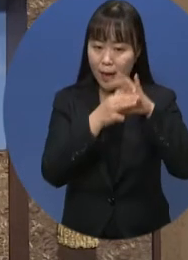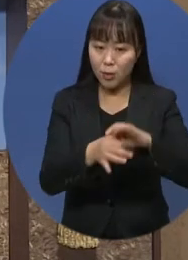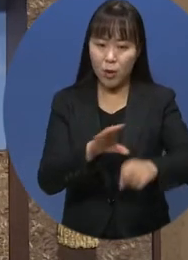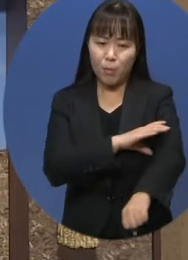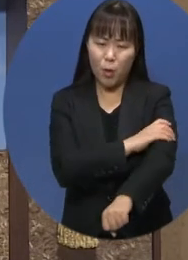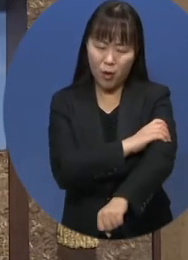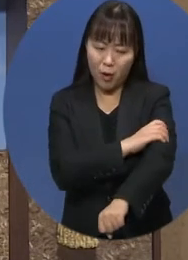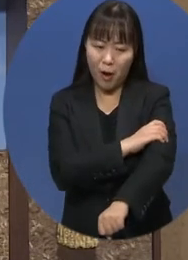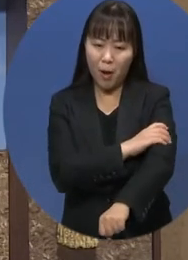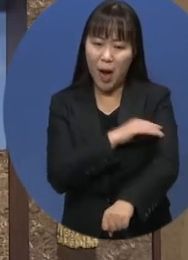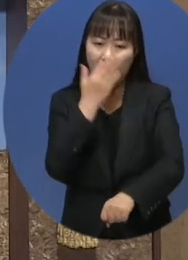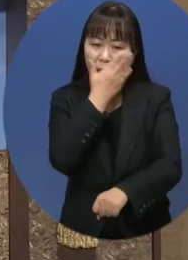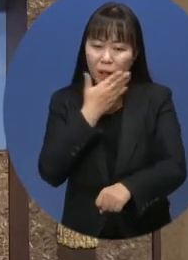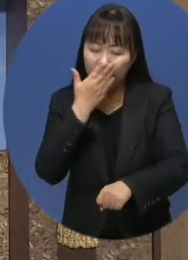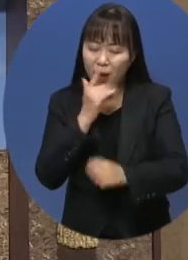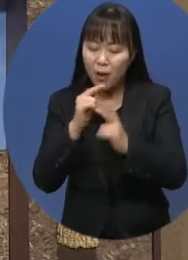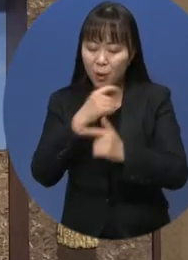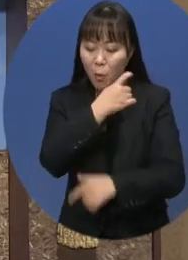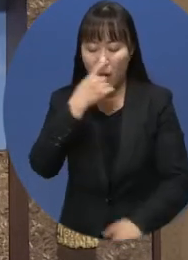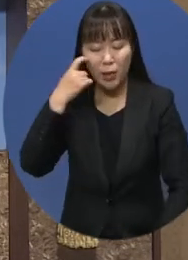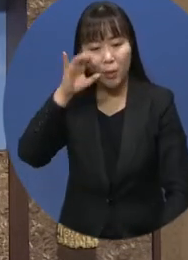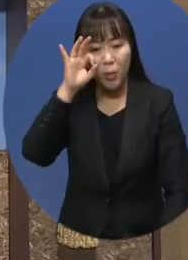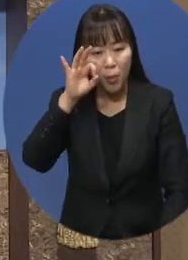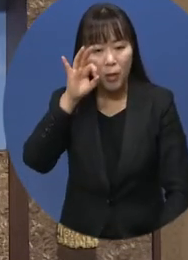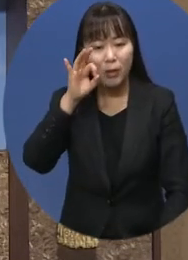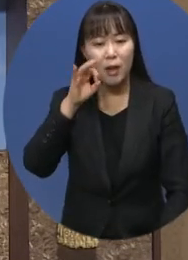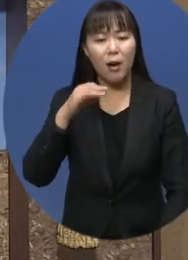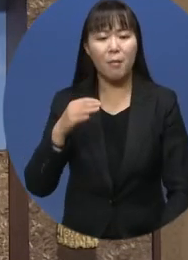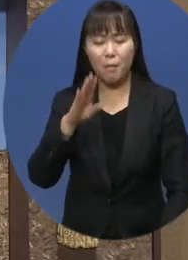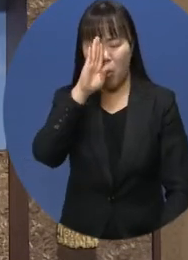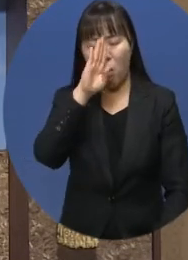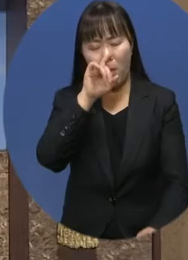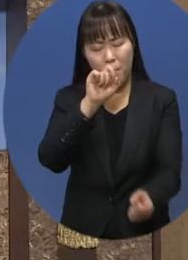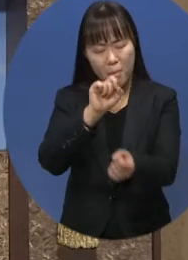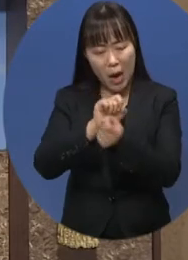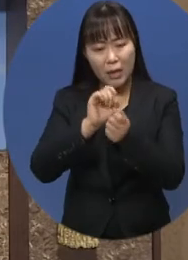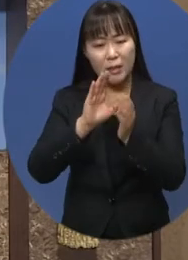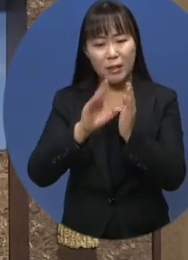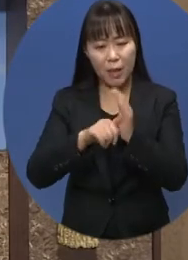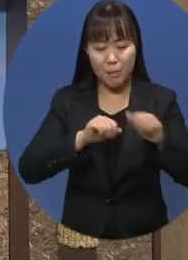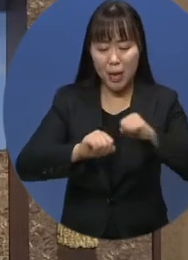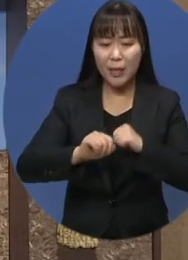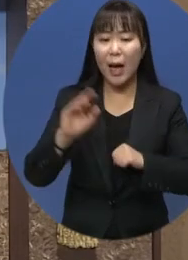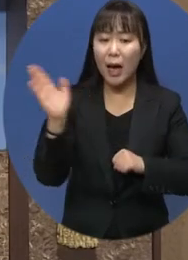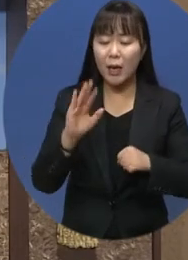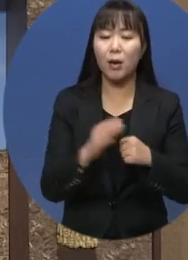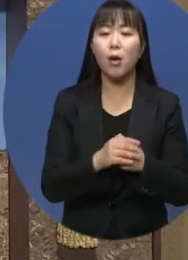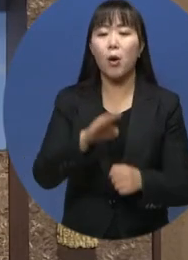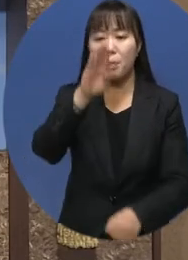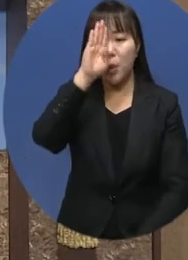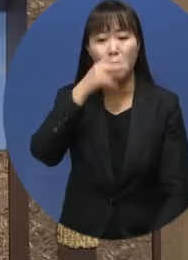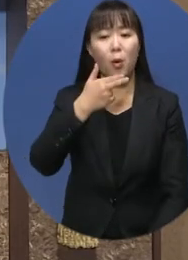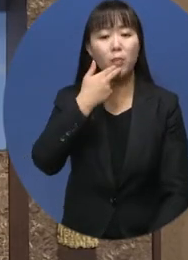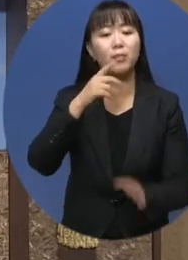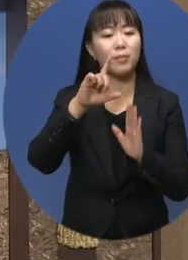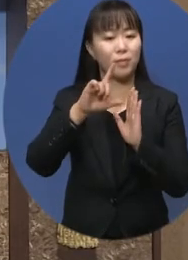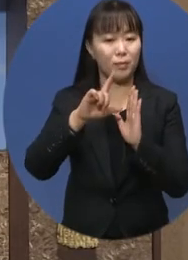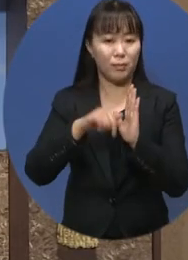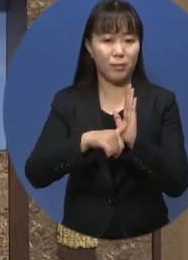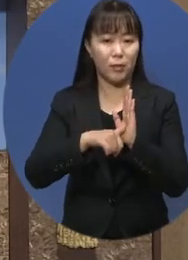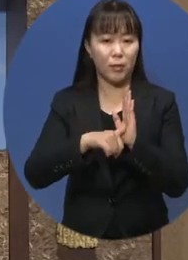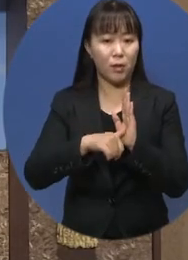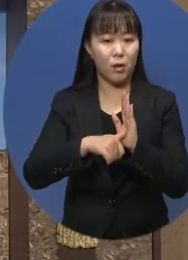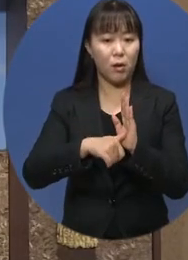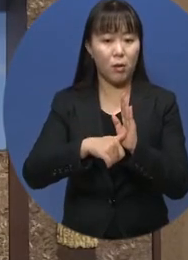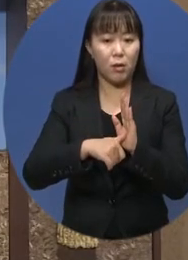혈압 혈당 이런걸 체크하면서 질병에 걸렸을 때 움직이는 게 아니라 예 병이 니 병